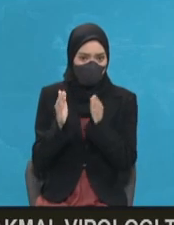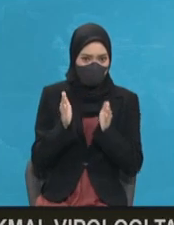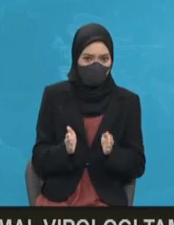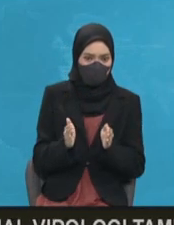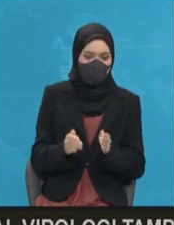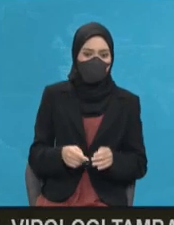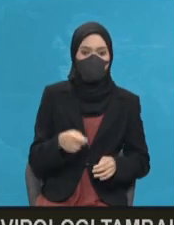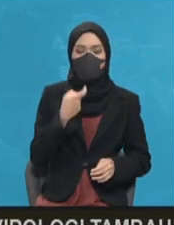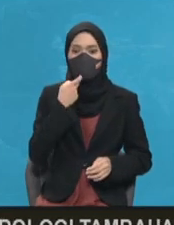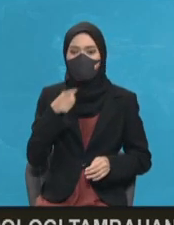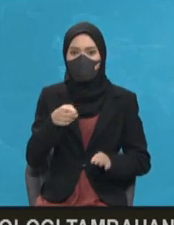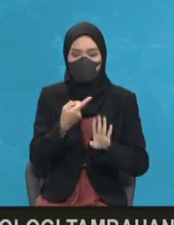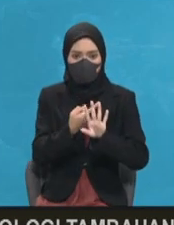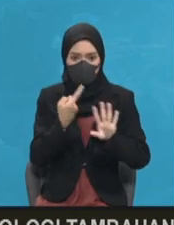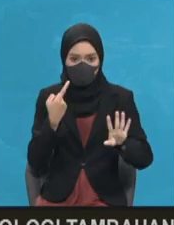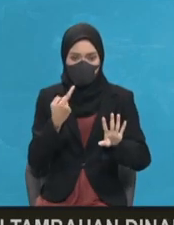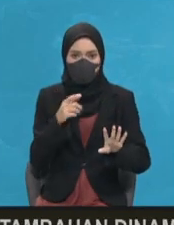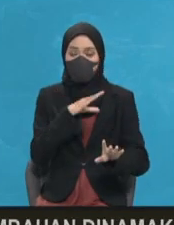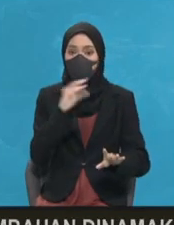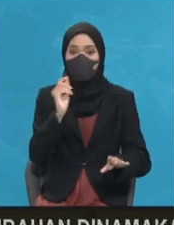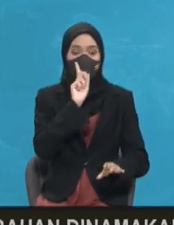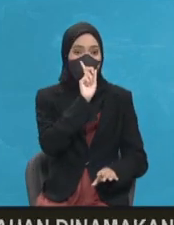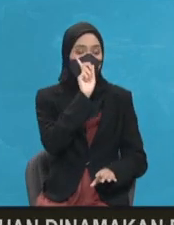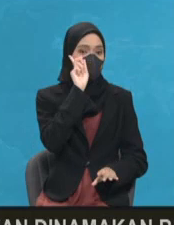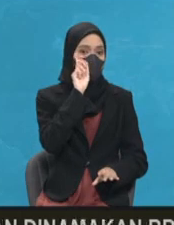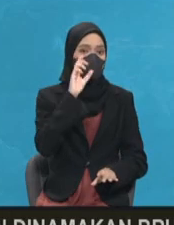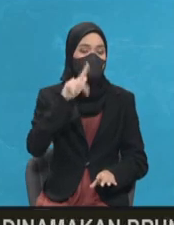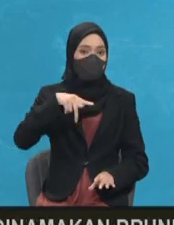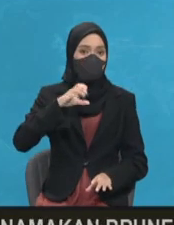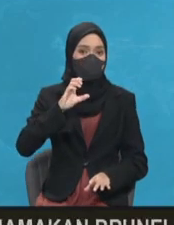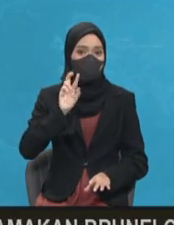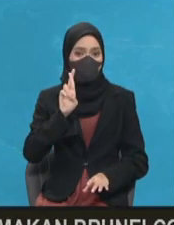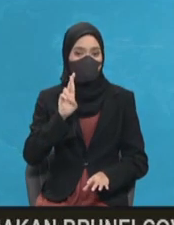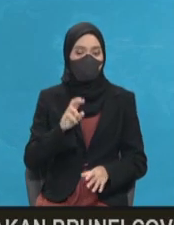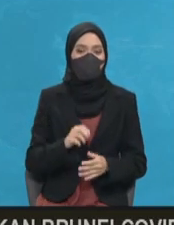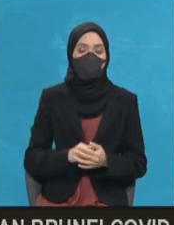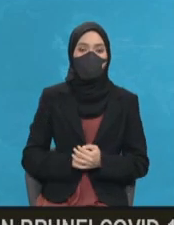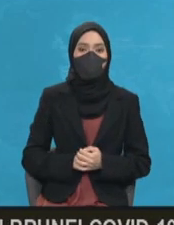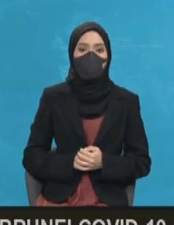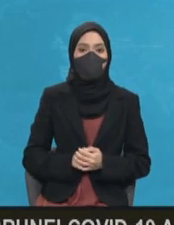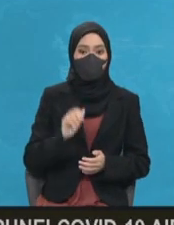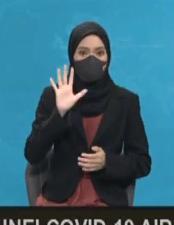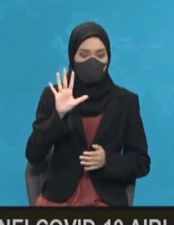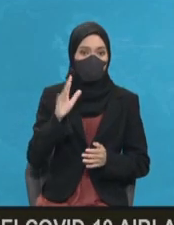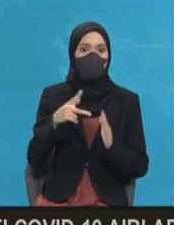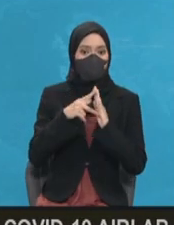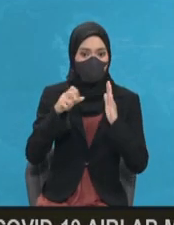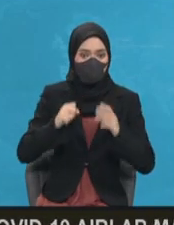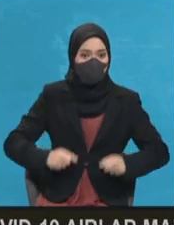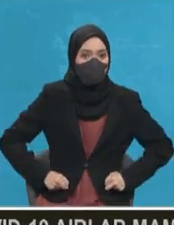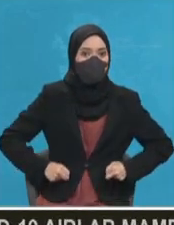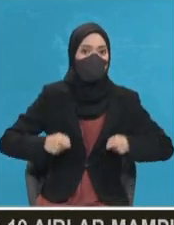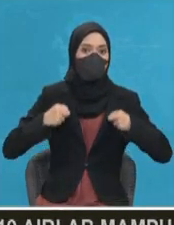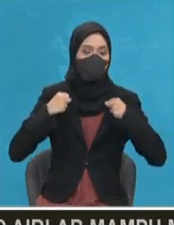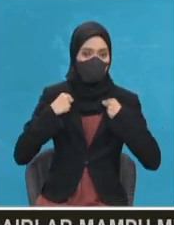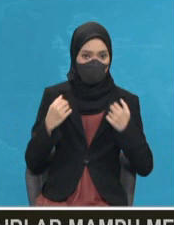dan ujian artificial sascorp tua dalam pada itu I make setelah disahkan sembuh pada hari ini